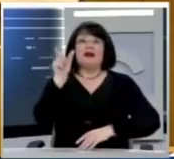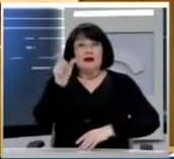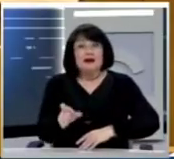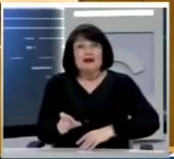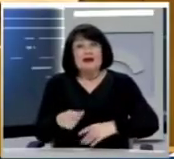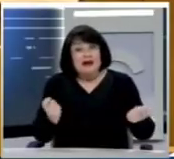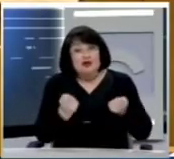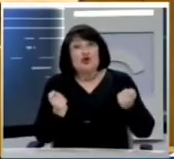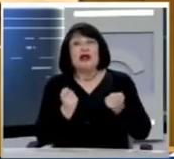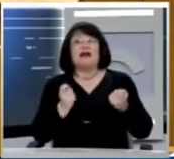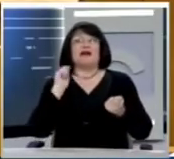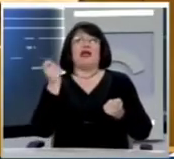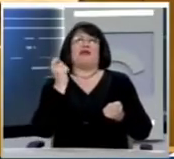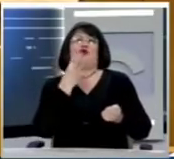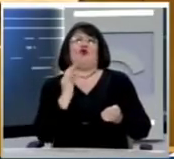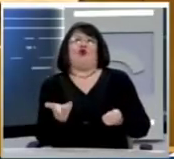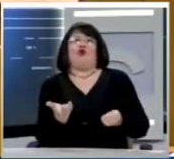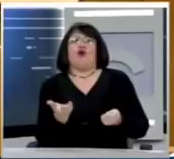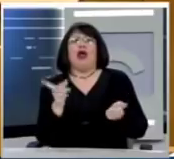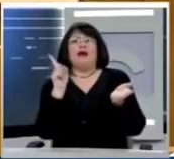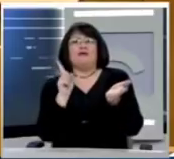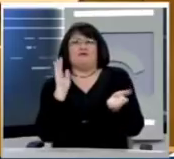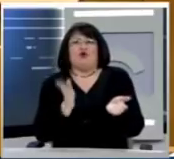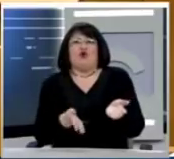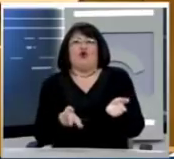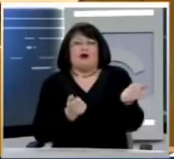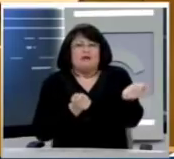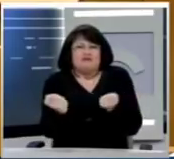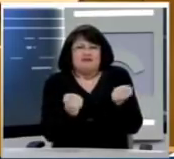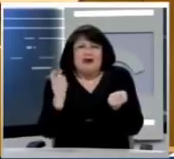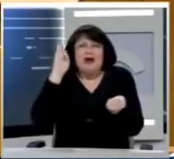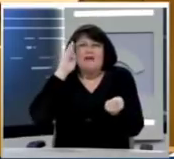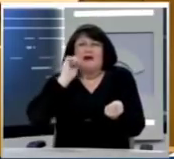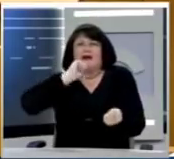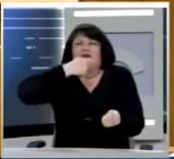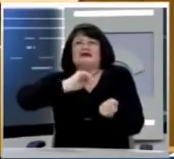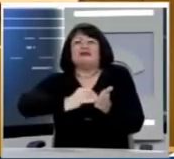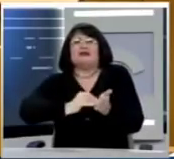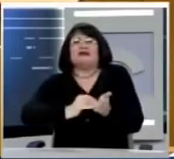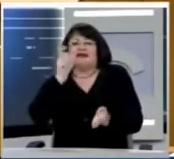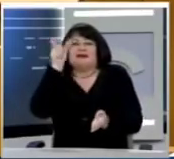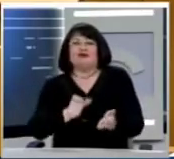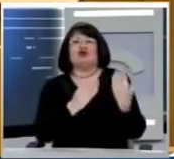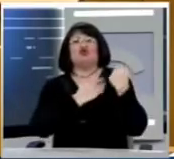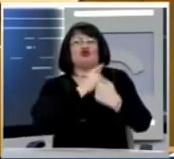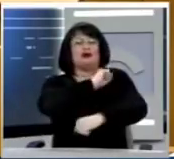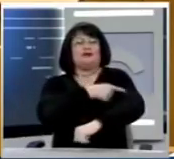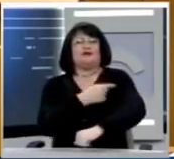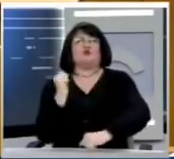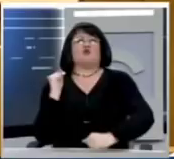τον άνθρωπο για εθνικούς σκοπούς. Άμα μπορεί να στείλει το FBI, είναι εξαιρετικά ικανός. Και